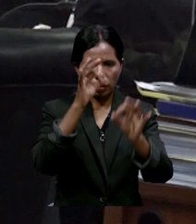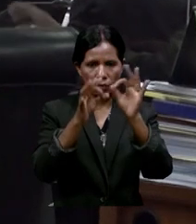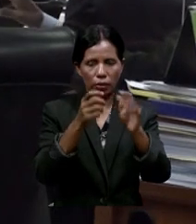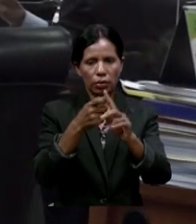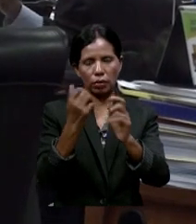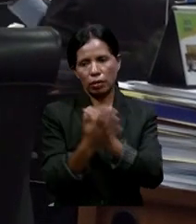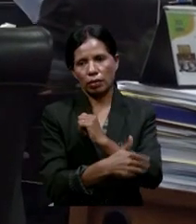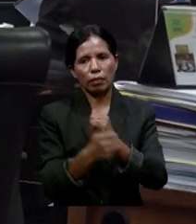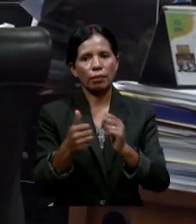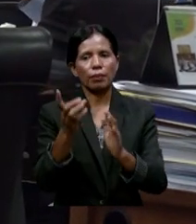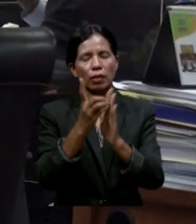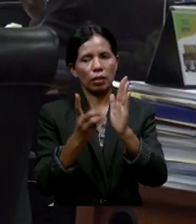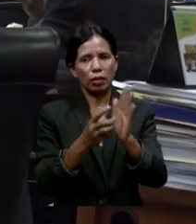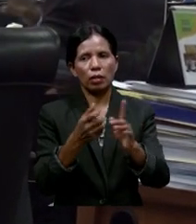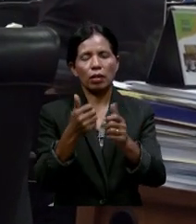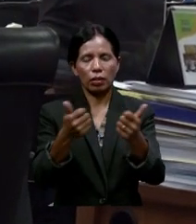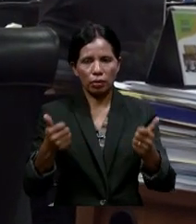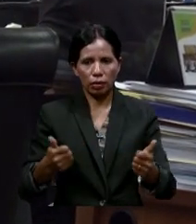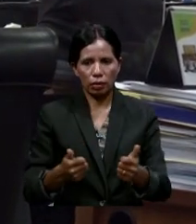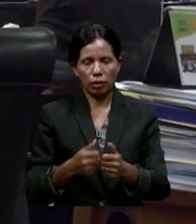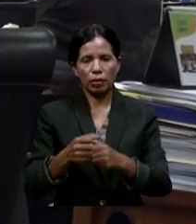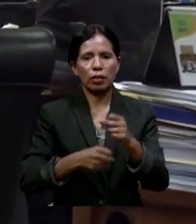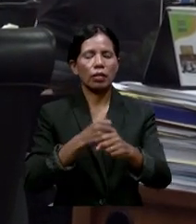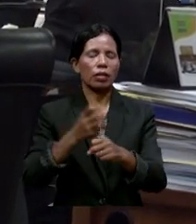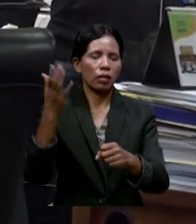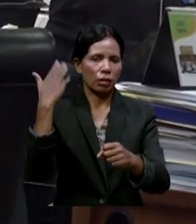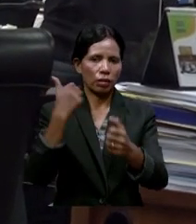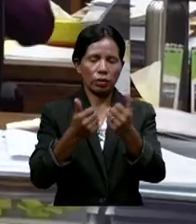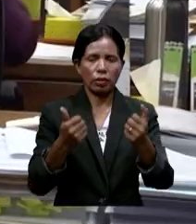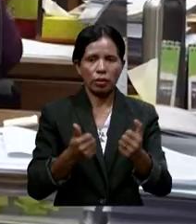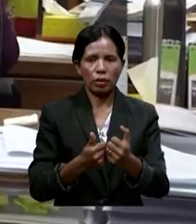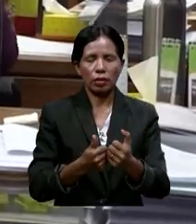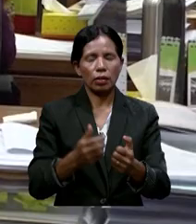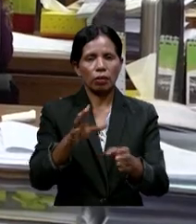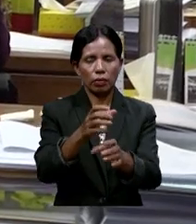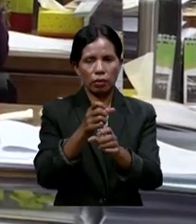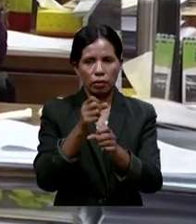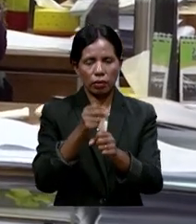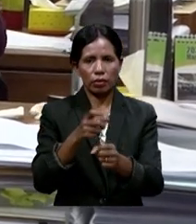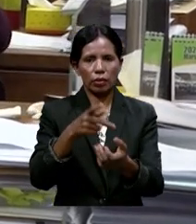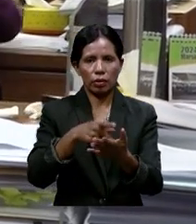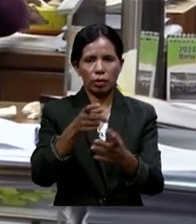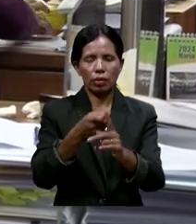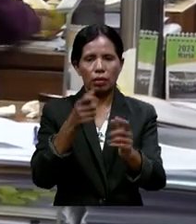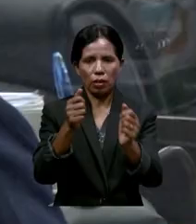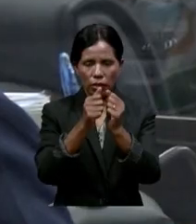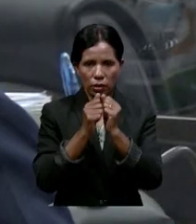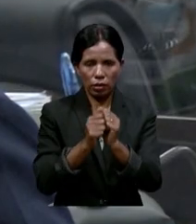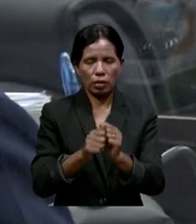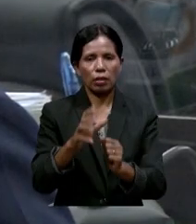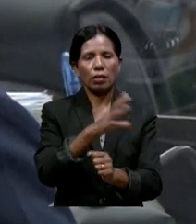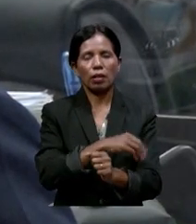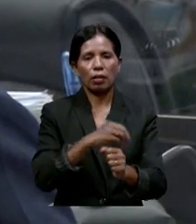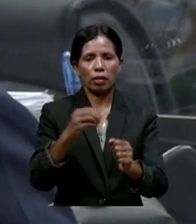lior tuir dare susi autoridade aduaneira i hetinan kotuk autoridade aduaneira recolha ona tasa ho si importasaun hamutuk dolar